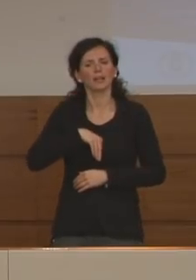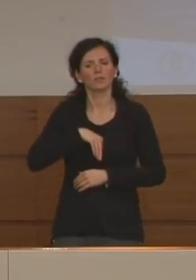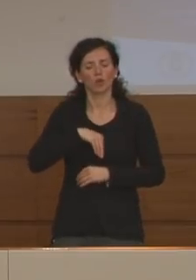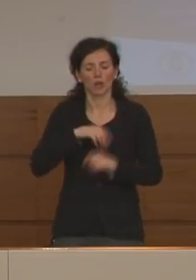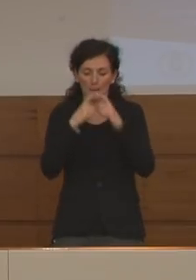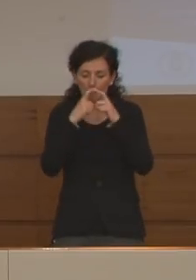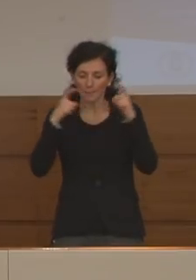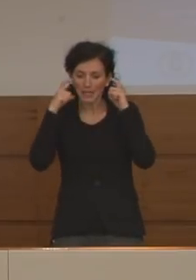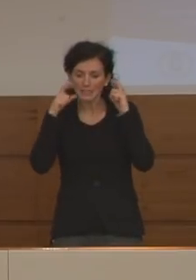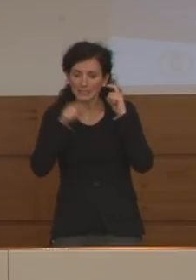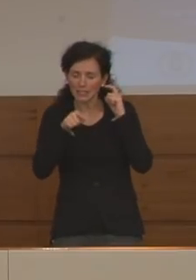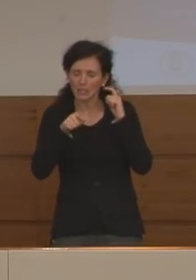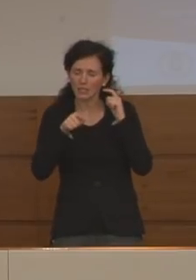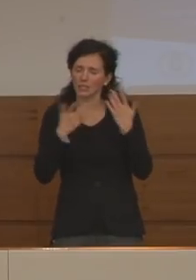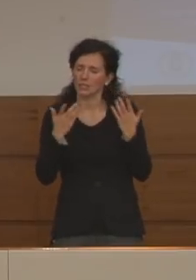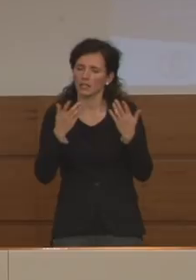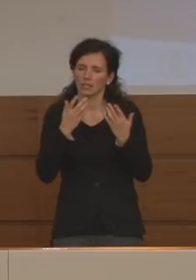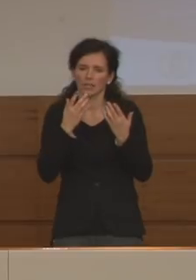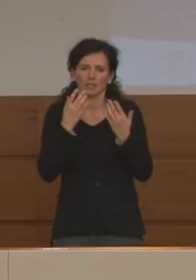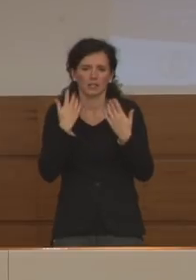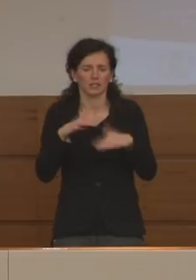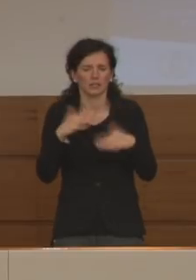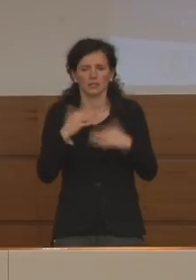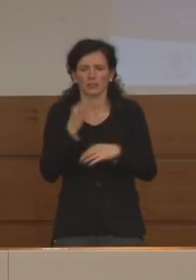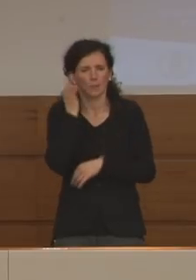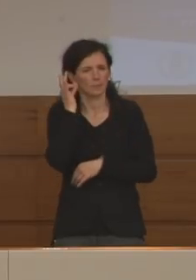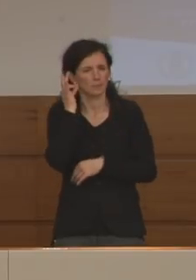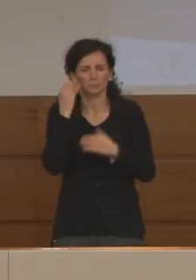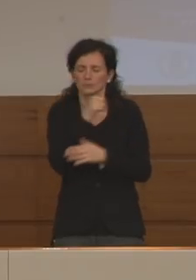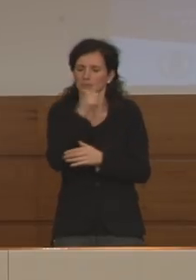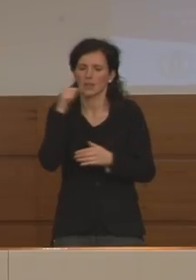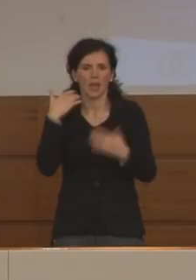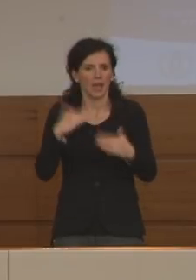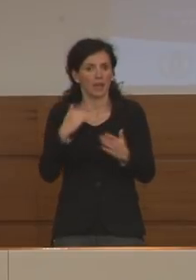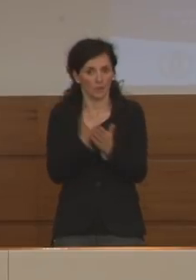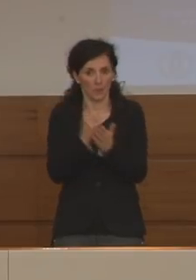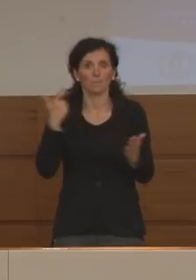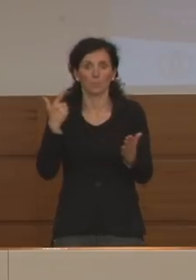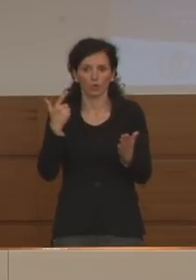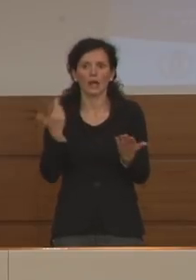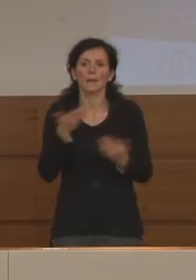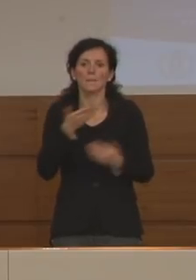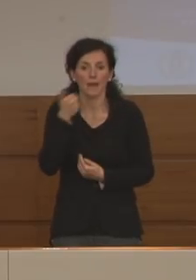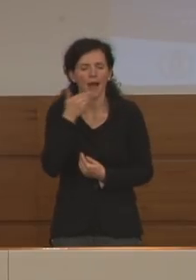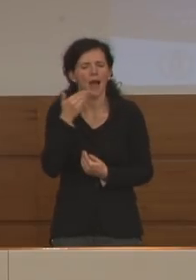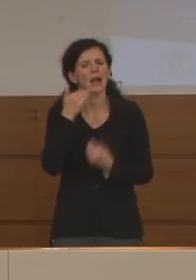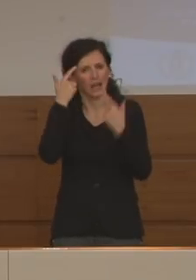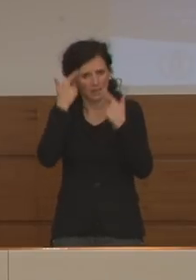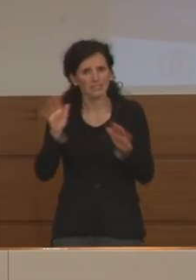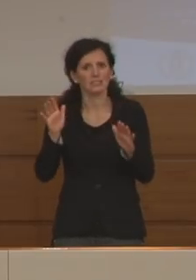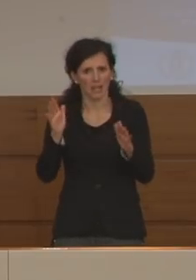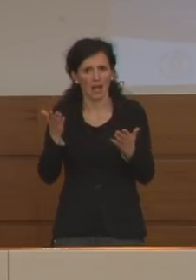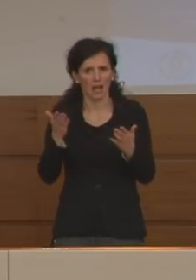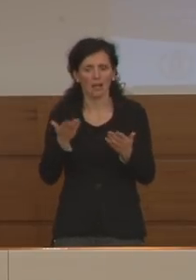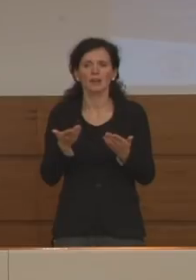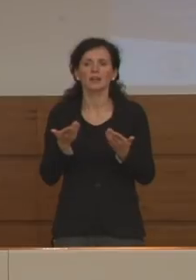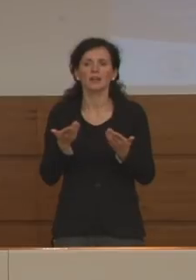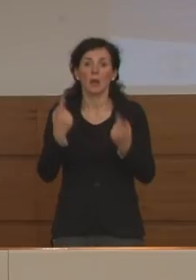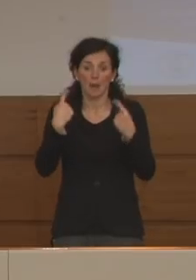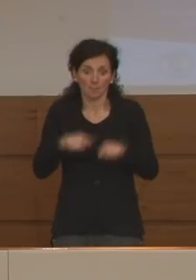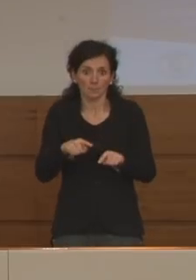mascherine sono un bene prezioso ed è anche scarso per questo si sta incrementando